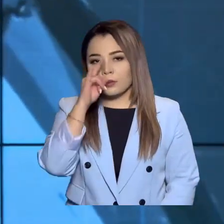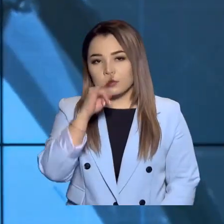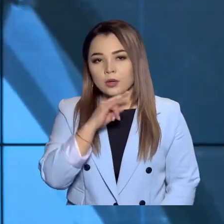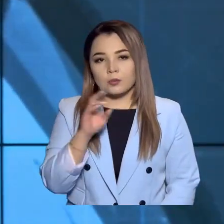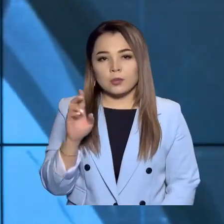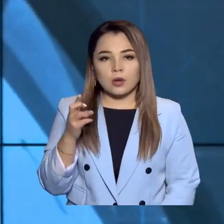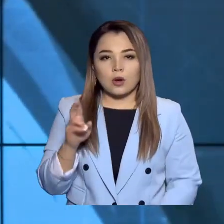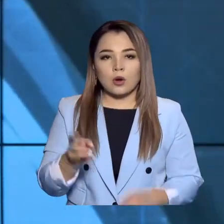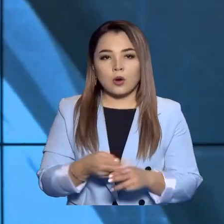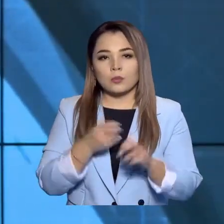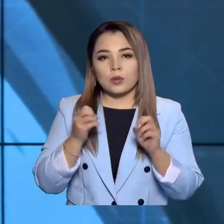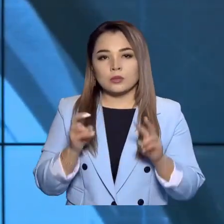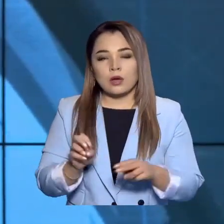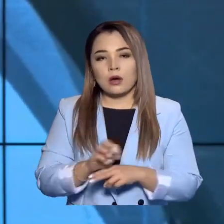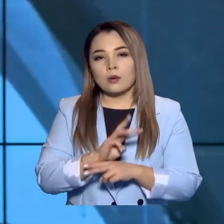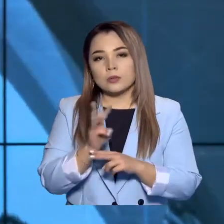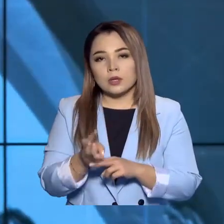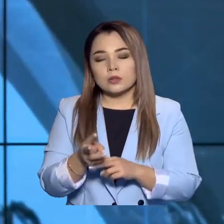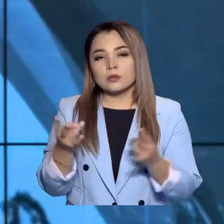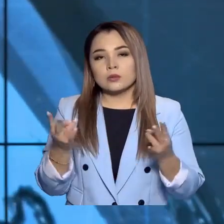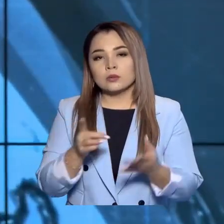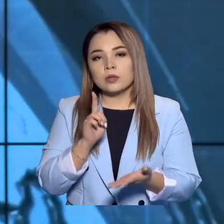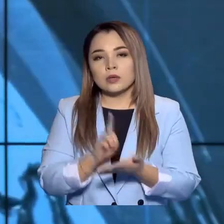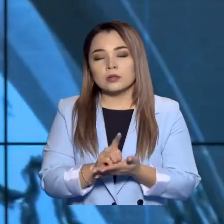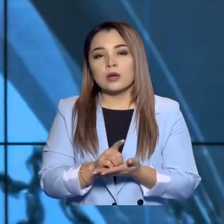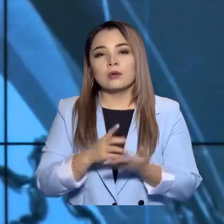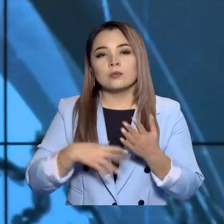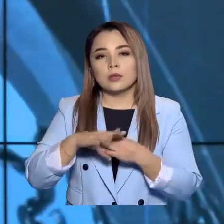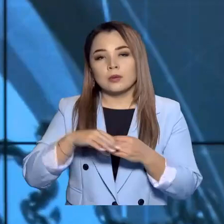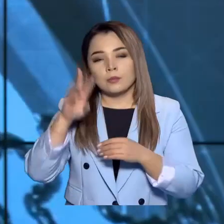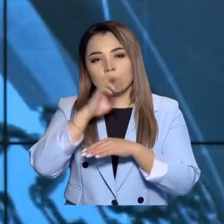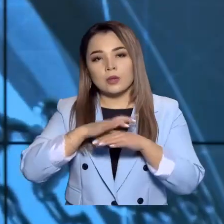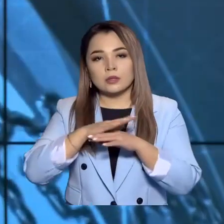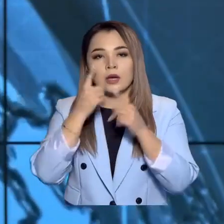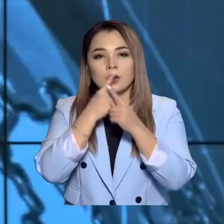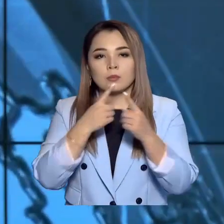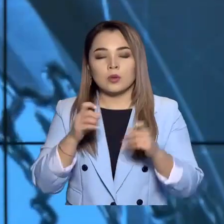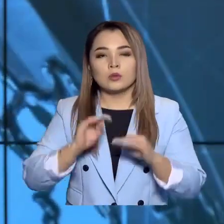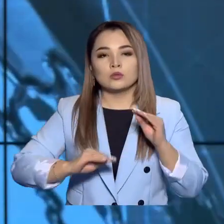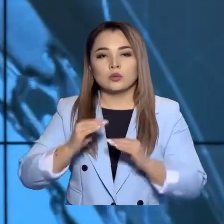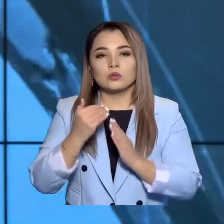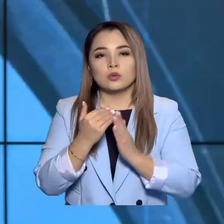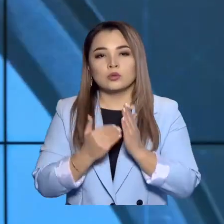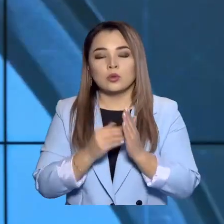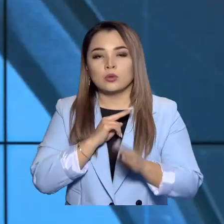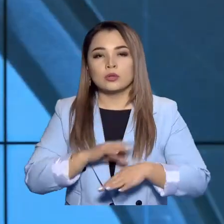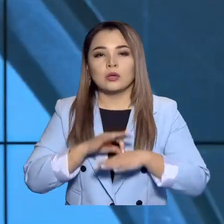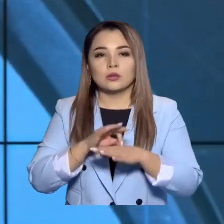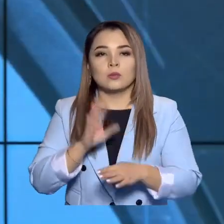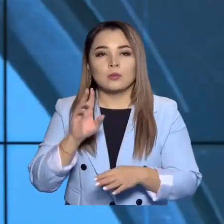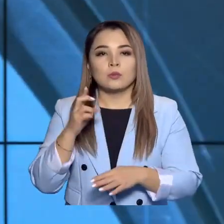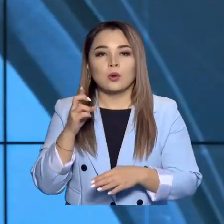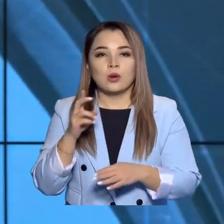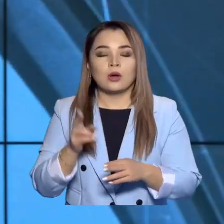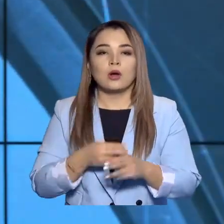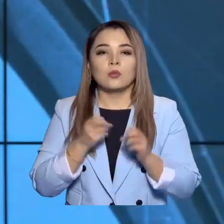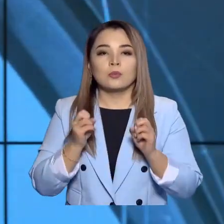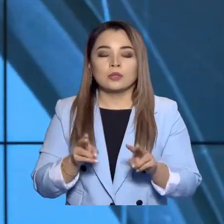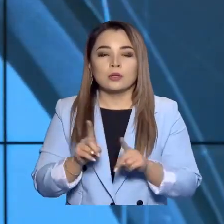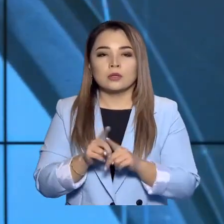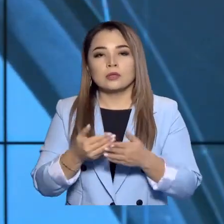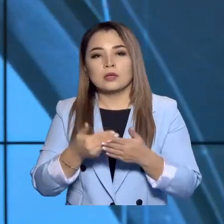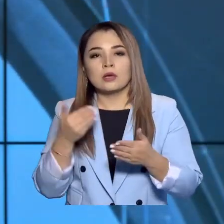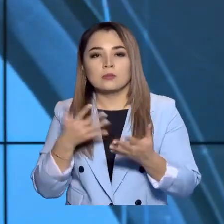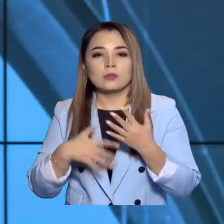Қазақстанда биологиялық қауіпсіздікті қамтамасыз ету үшін бірыңғай мемлекеттік ақпараттық жүйе құрылады. Басты мақсат биологиялық қауіп-қатерді ерте